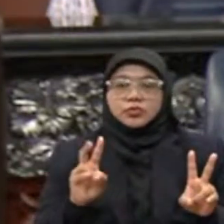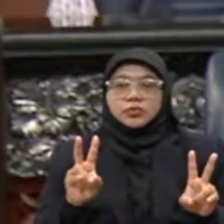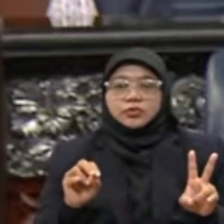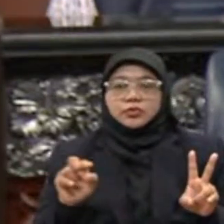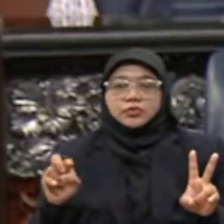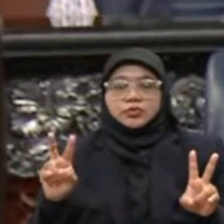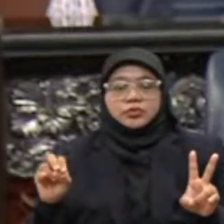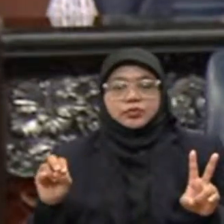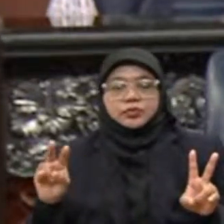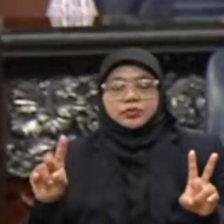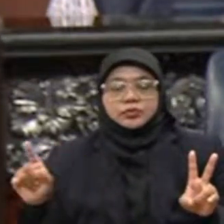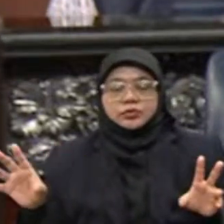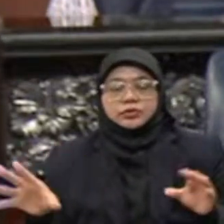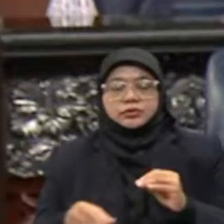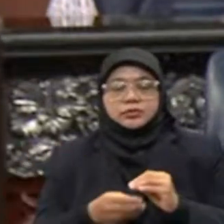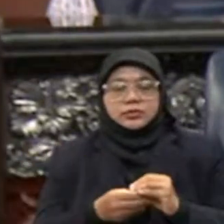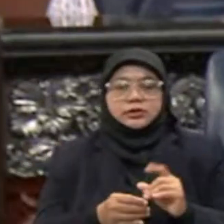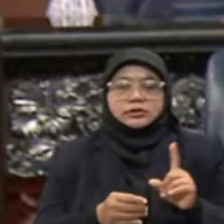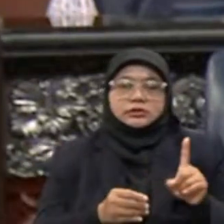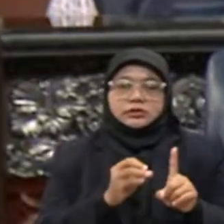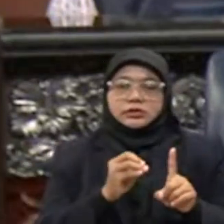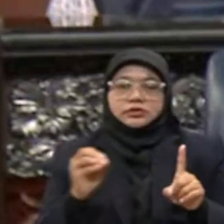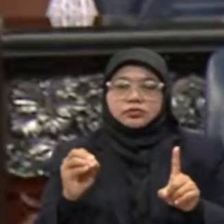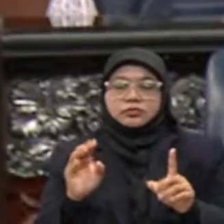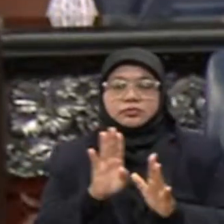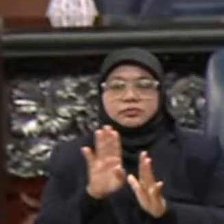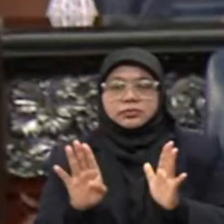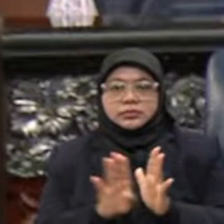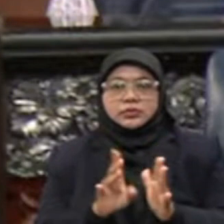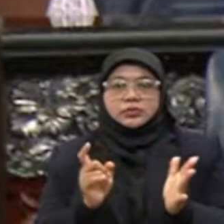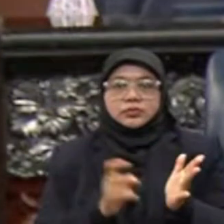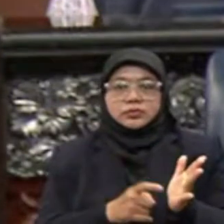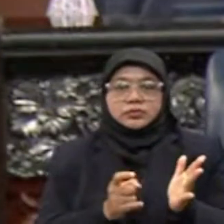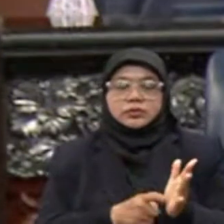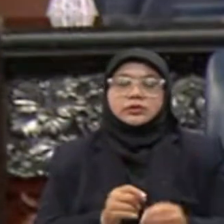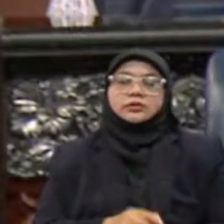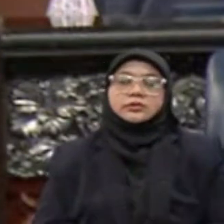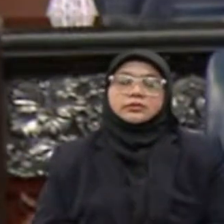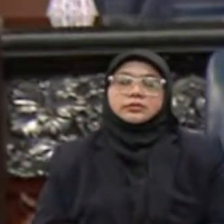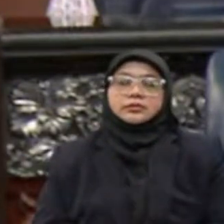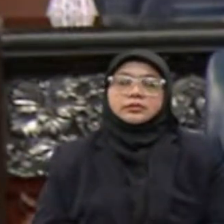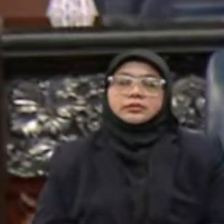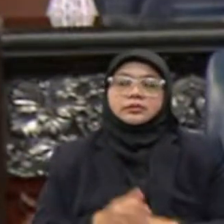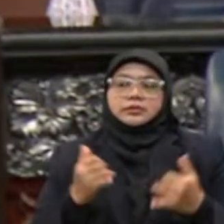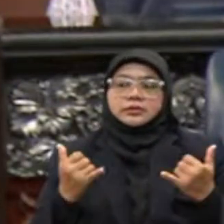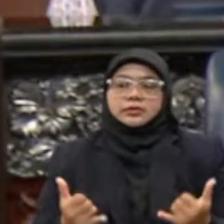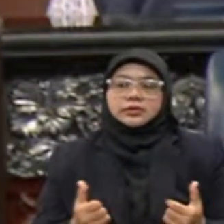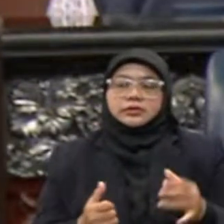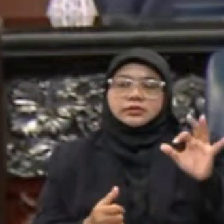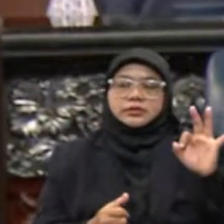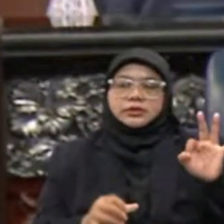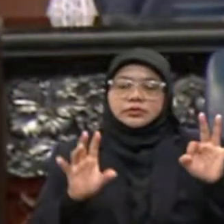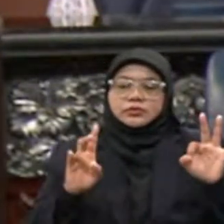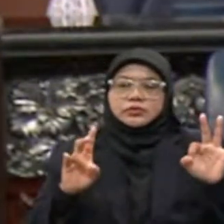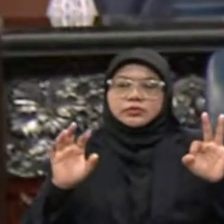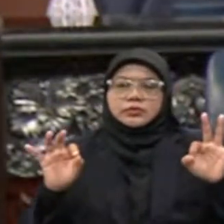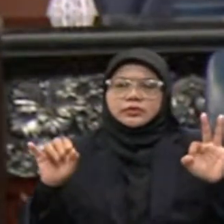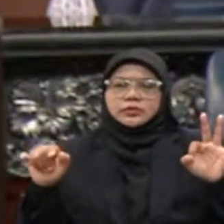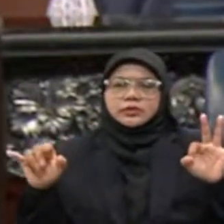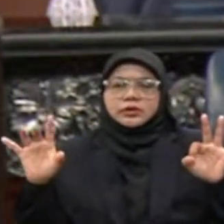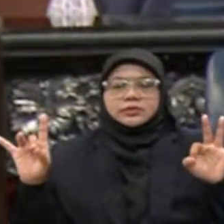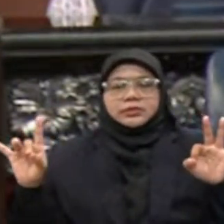+ 100 miliar hutang kepada 979 kepulauan